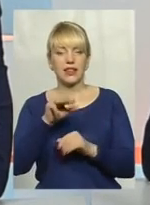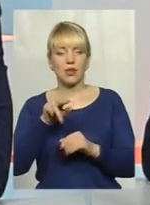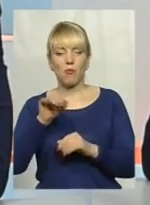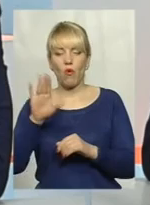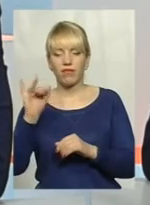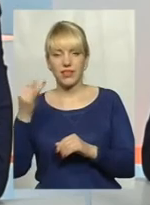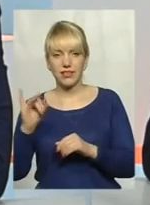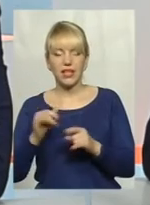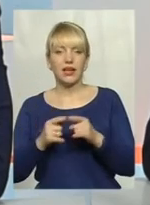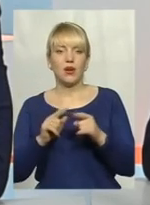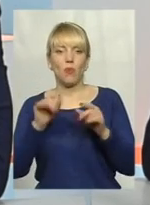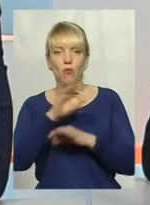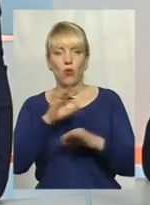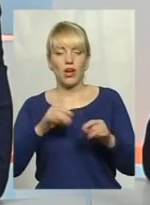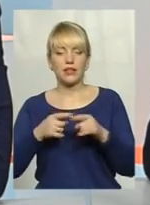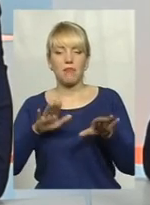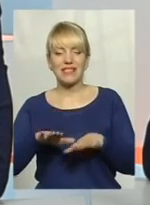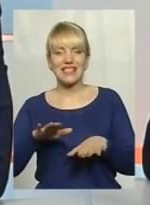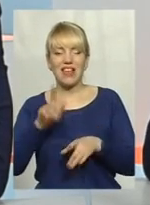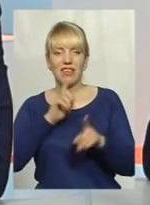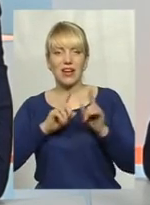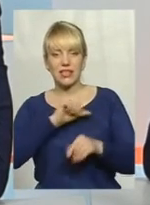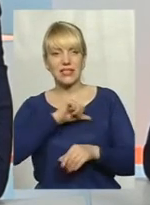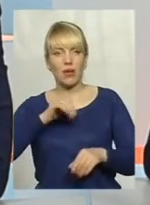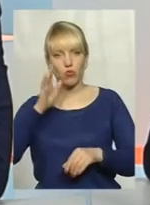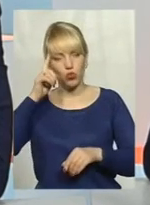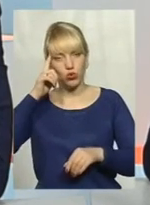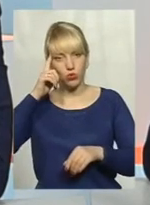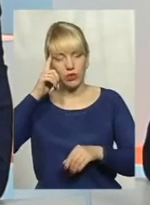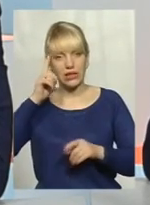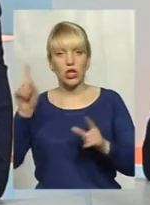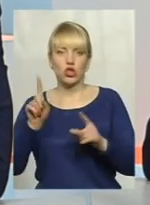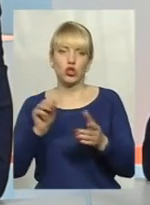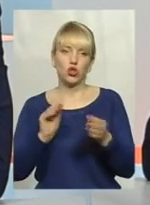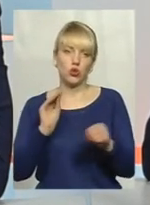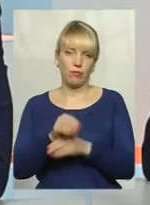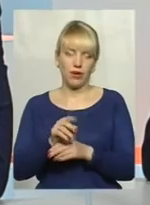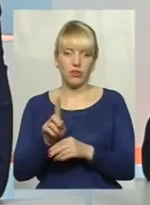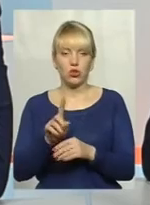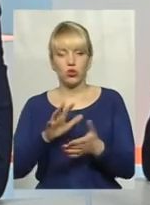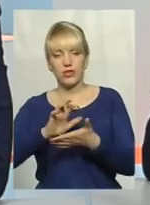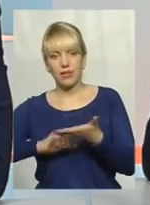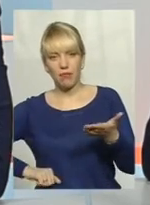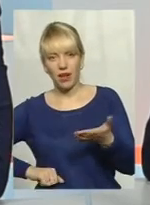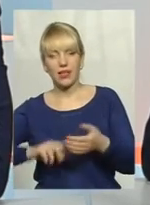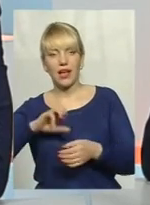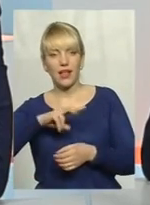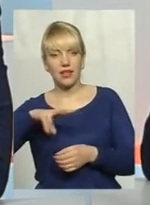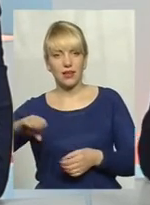вже місцеві ради будуть обговорювати, будуть думати, можливо, щось дописати, можливо, щось забрати, але